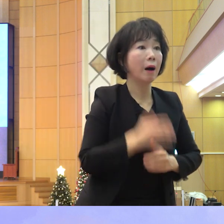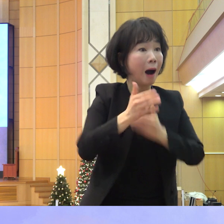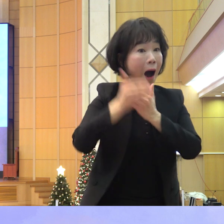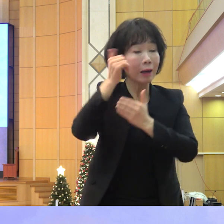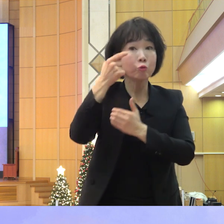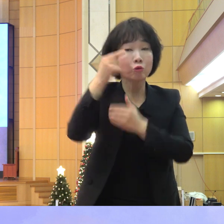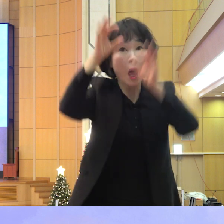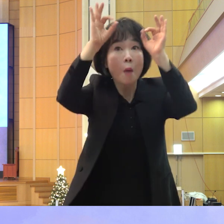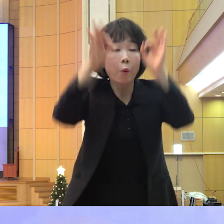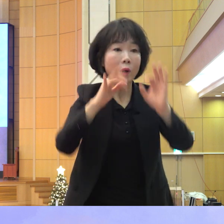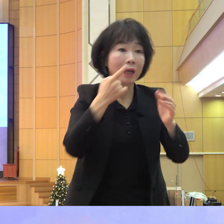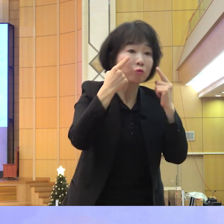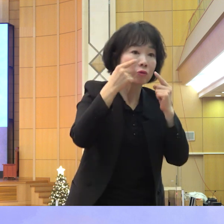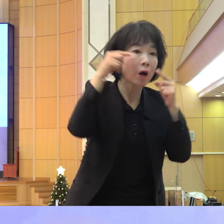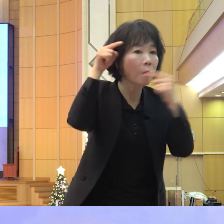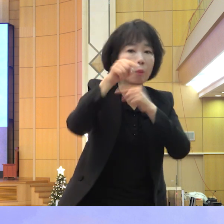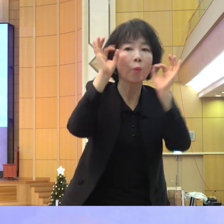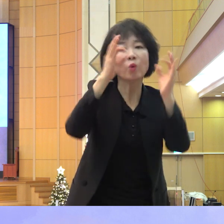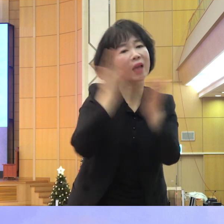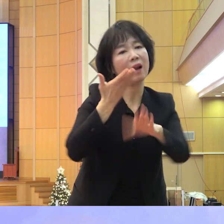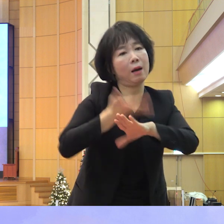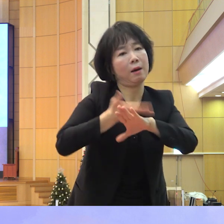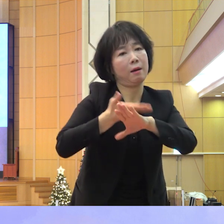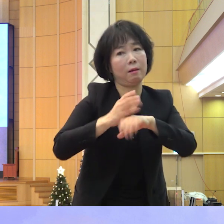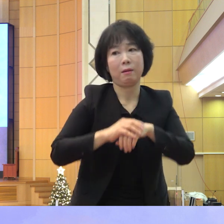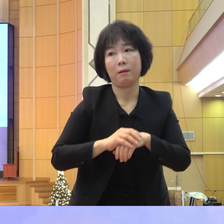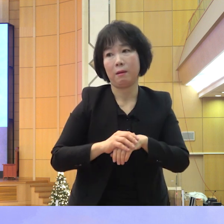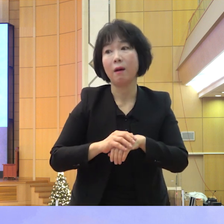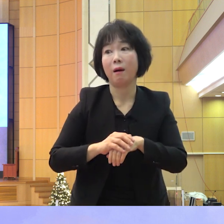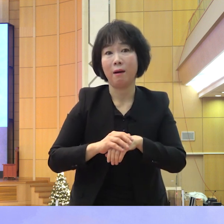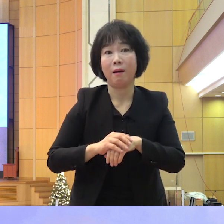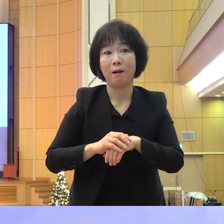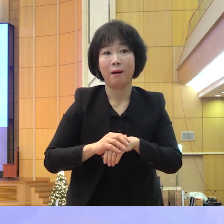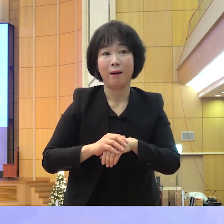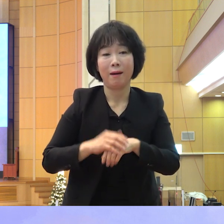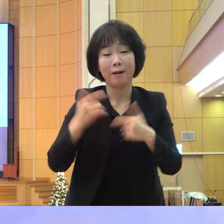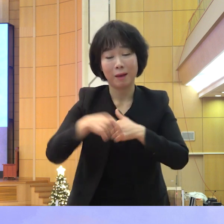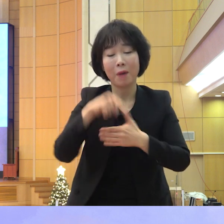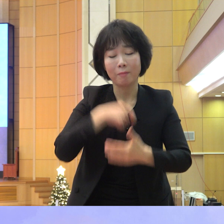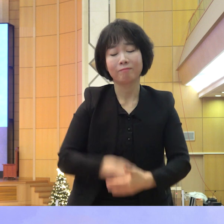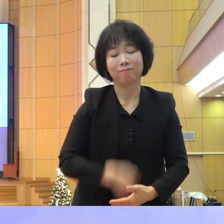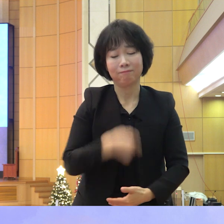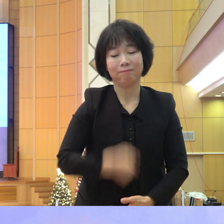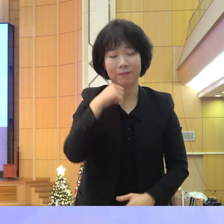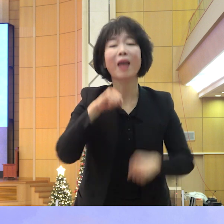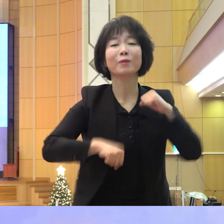하나님이 보는 것과 사람이 보는 건 달라. 그래서 사무엘상 15장 이런 말이 있잖아요.